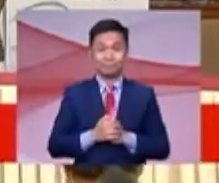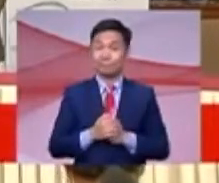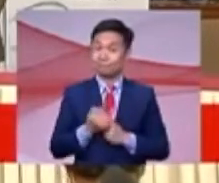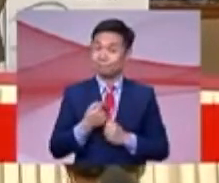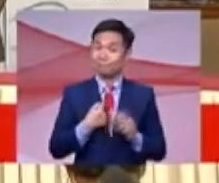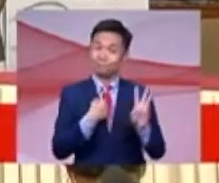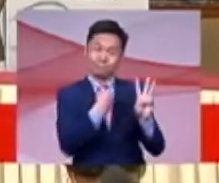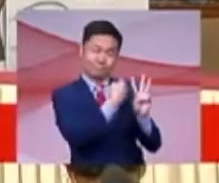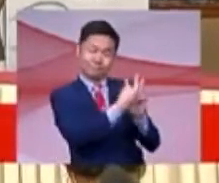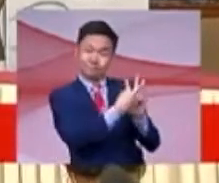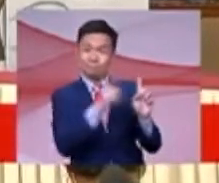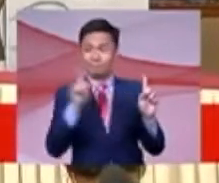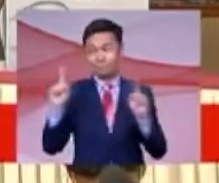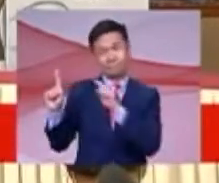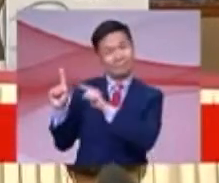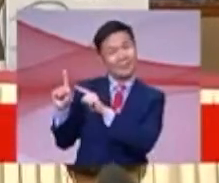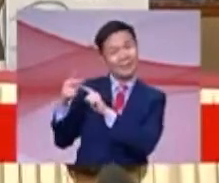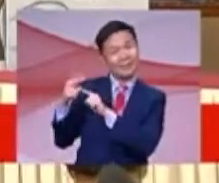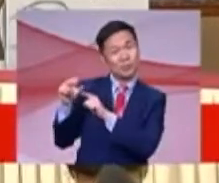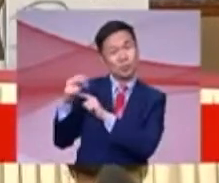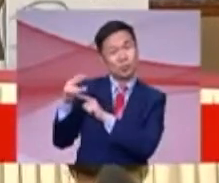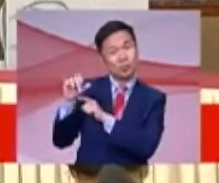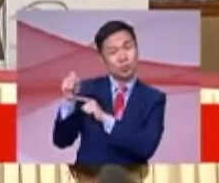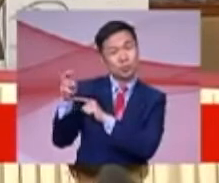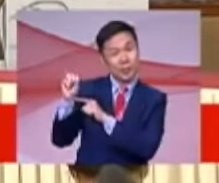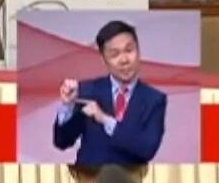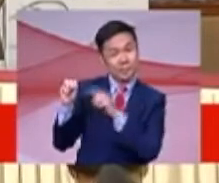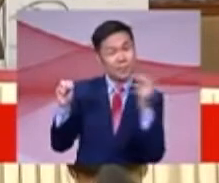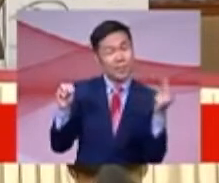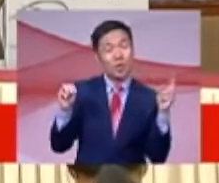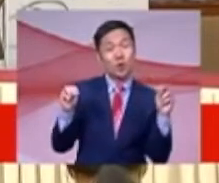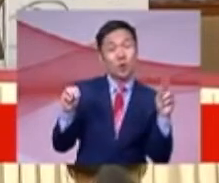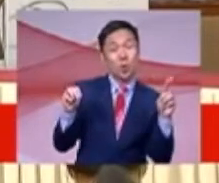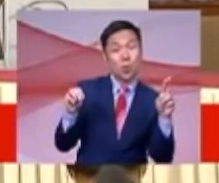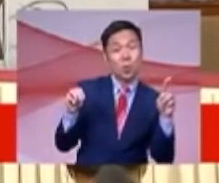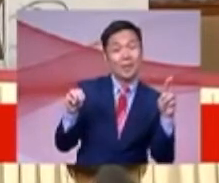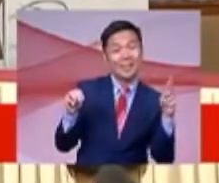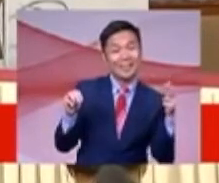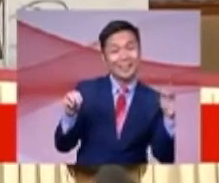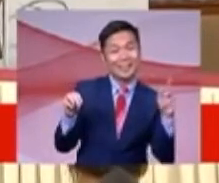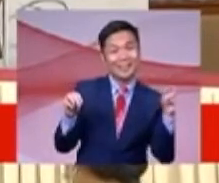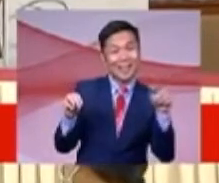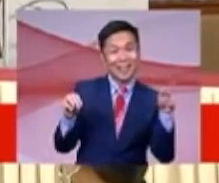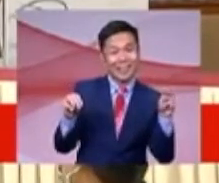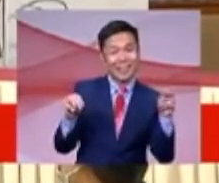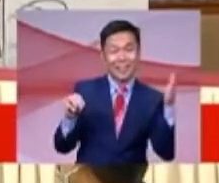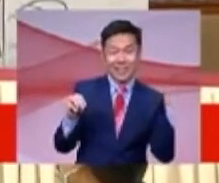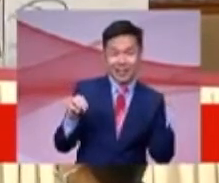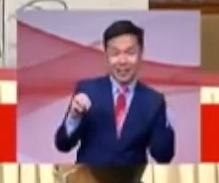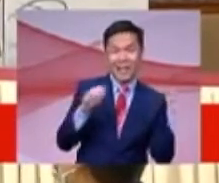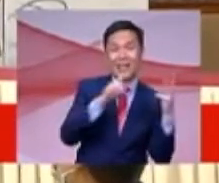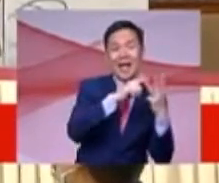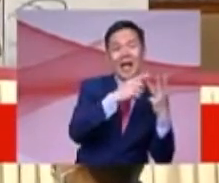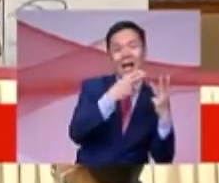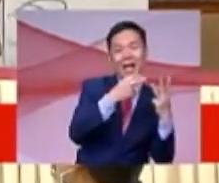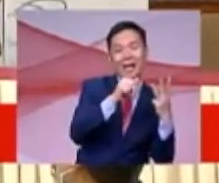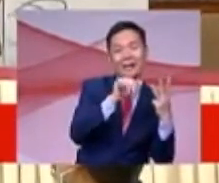Bersama dengan saya petang ini ialah Datuk Dr. Hisham Shah, Datuk Dr. Nur Hizan dan juga Datuk Dr. Nur